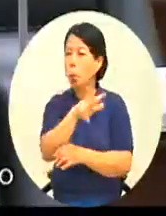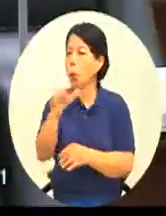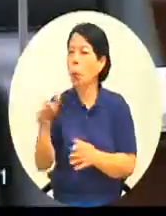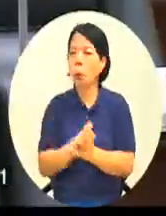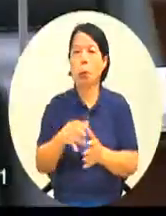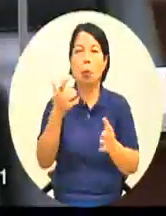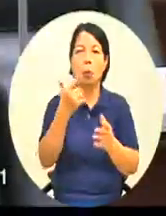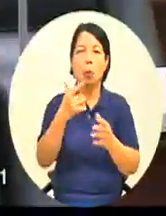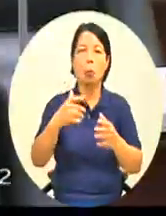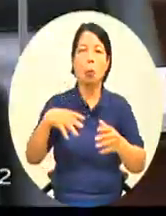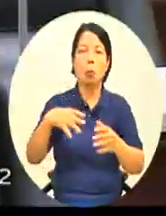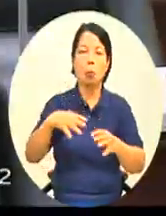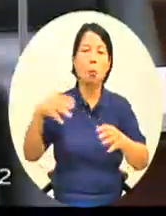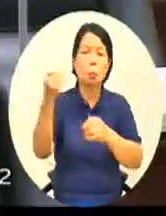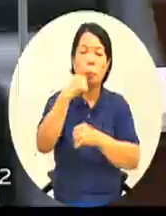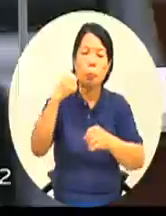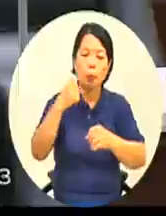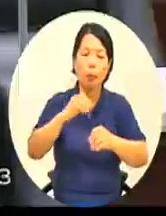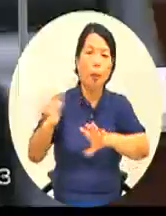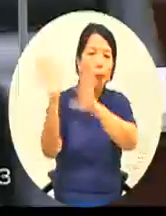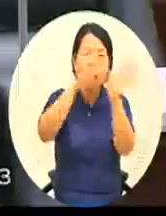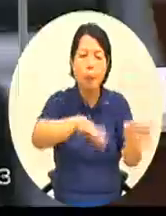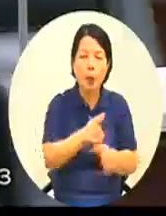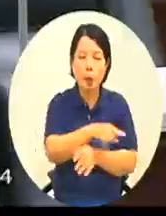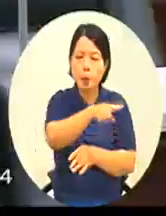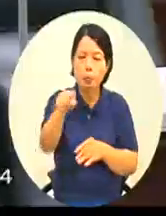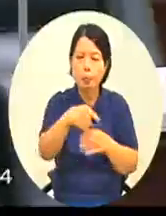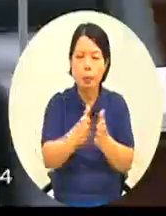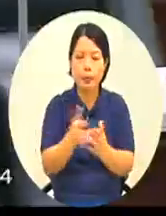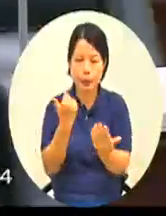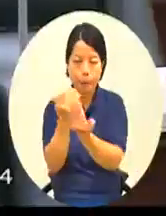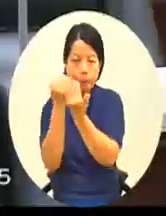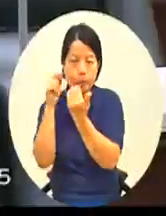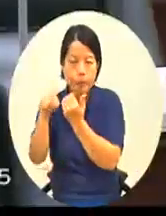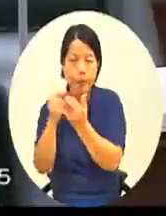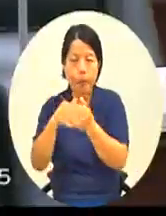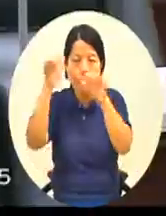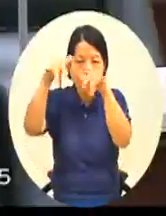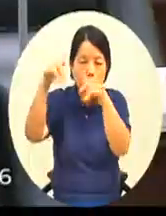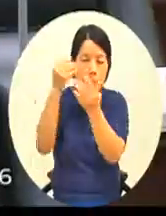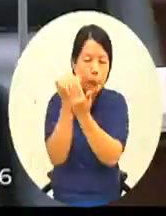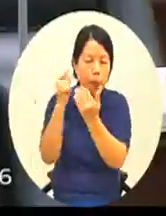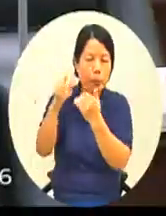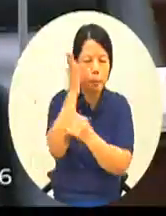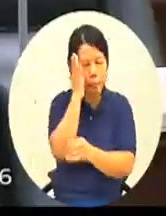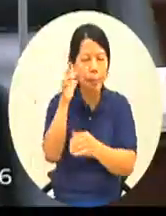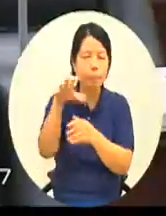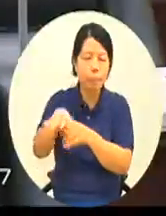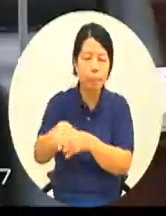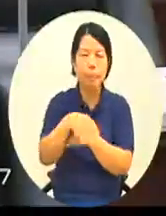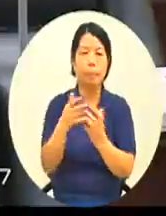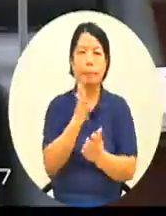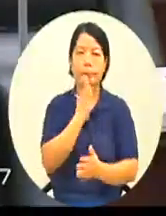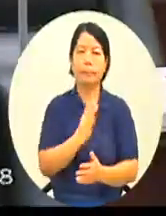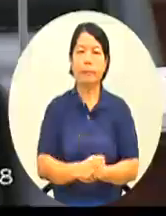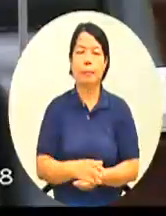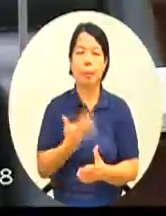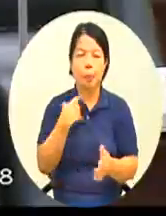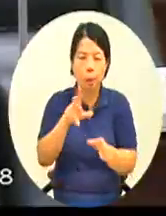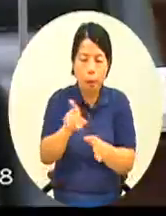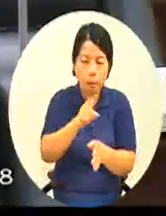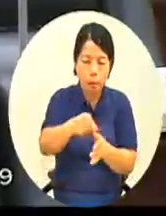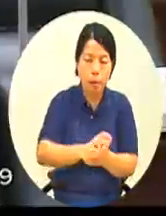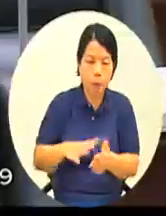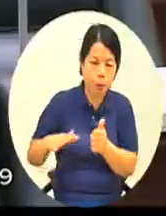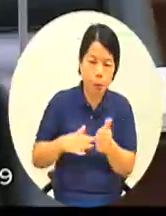角落，甚至是阴暗的角落，甚至是他们避难的场所，他们躲雨的地方，他们睡觉的地方。那透过这样的导